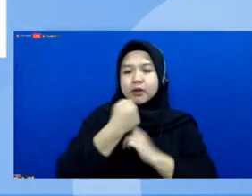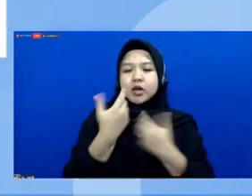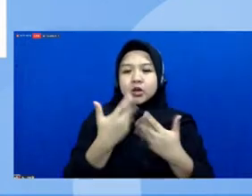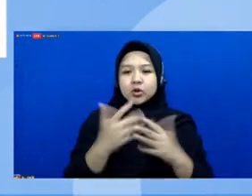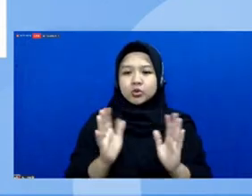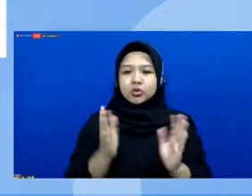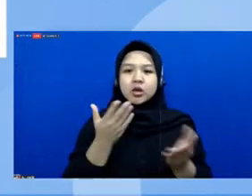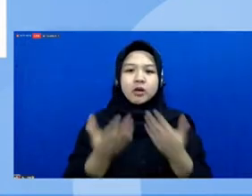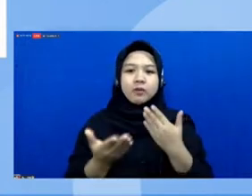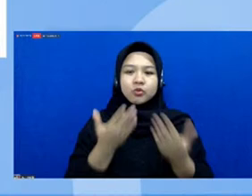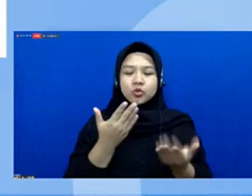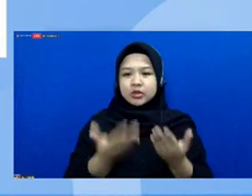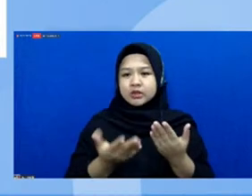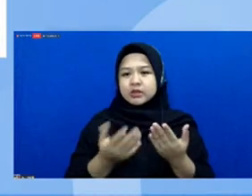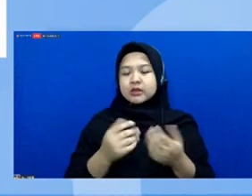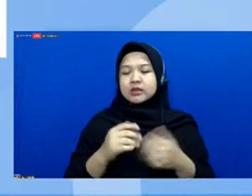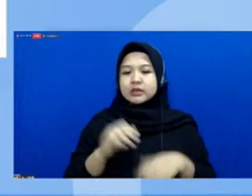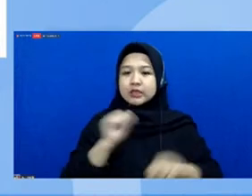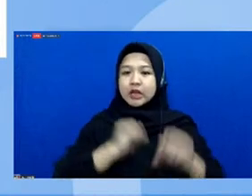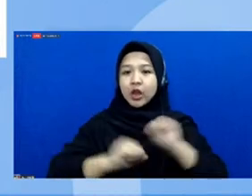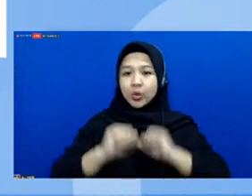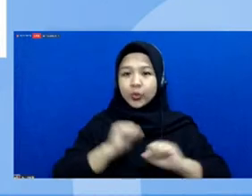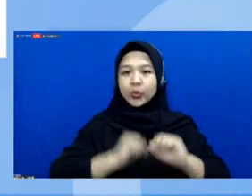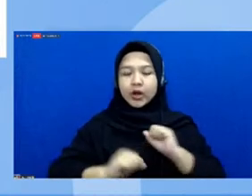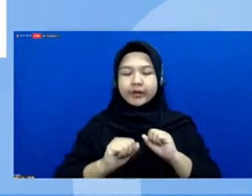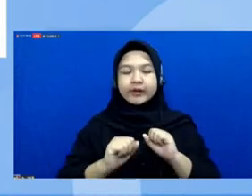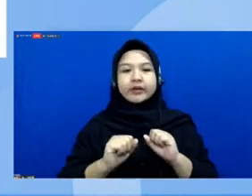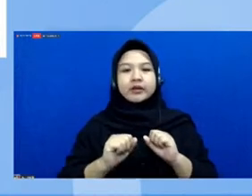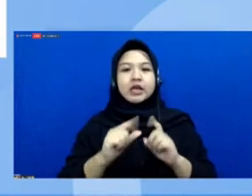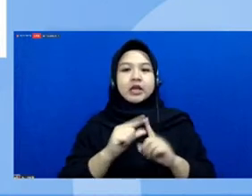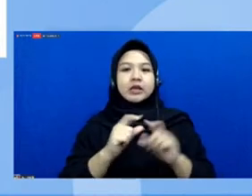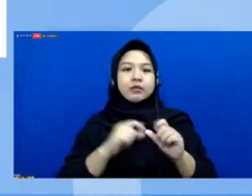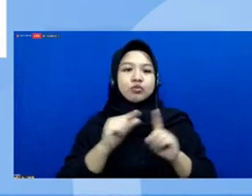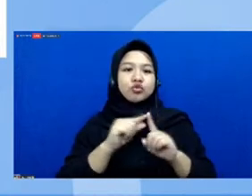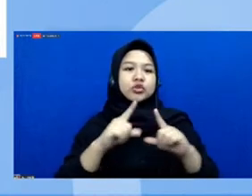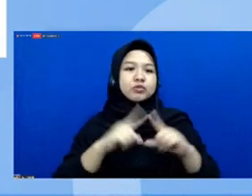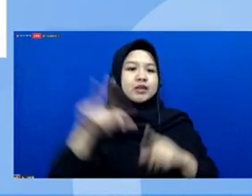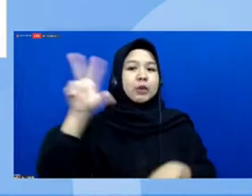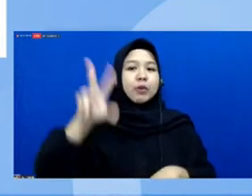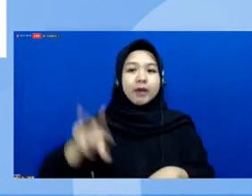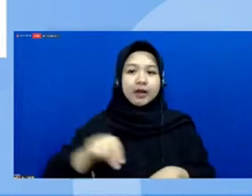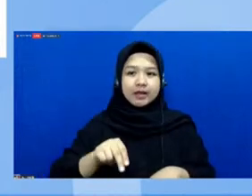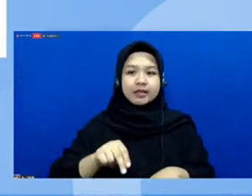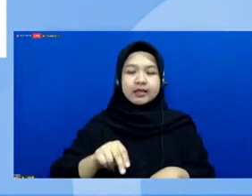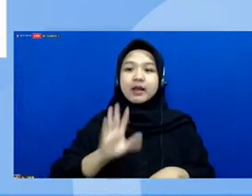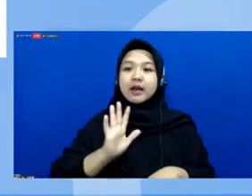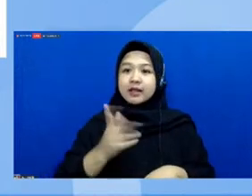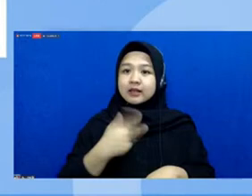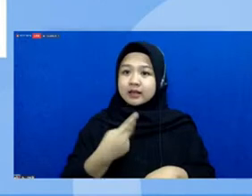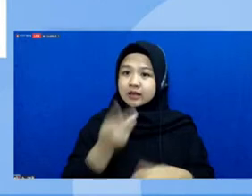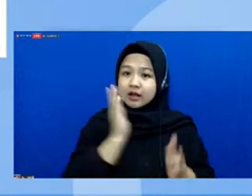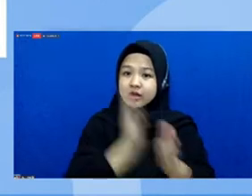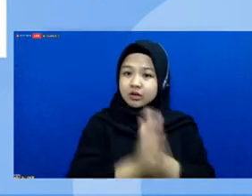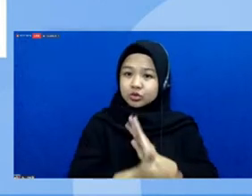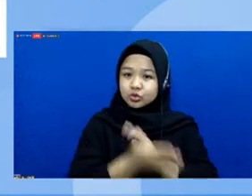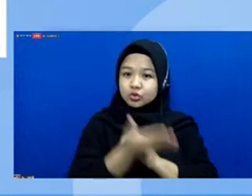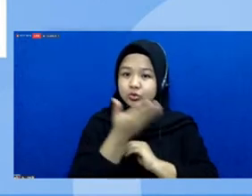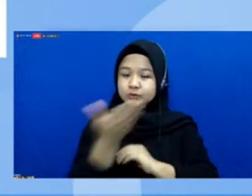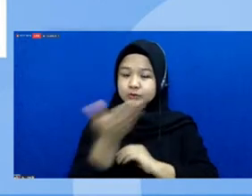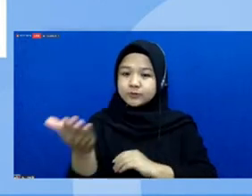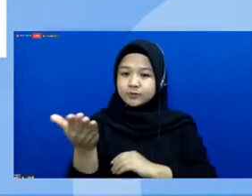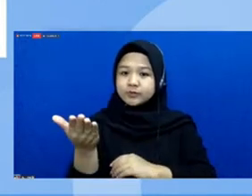mungkin dilakukan oleh Puspa di Jawa Barat sendiri. Nanti kita akan langsung saja